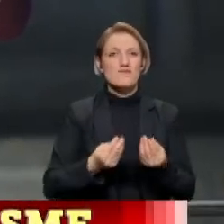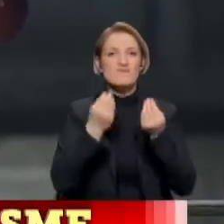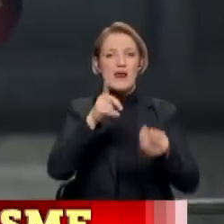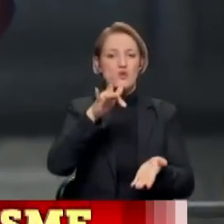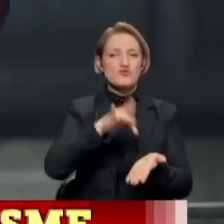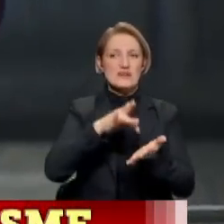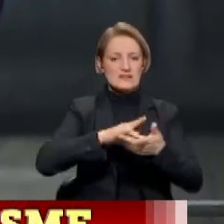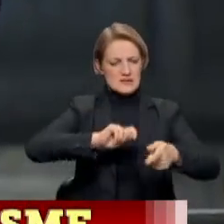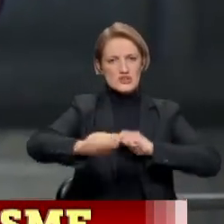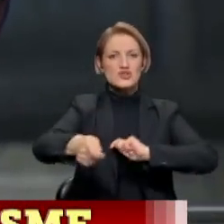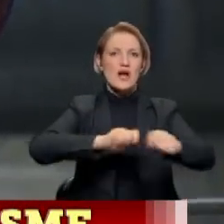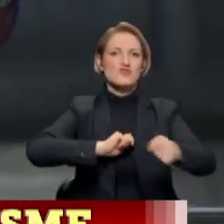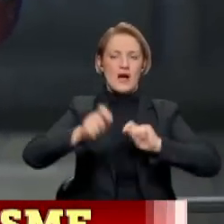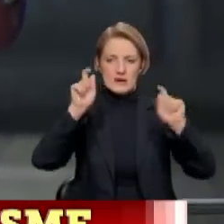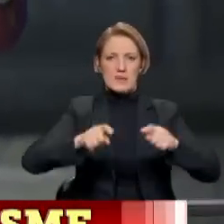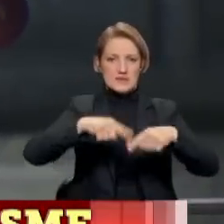o cezayı da